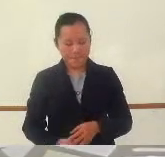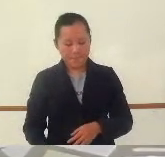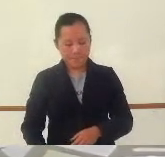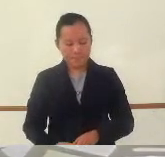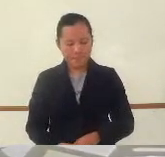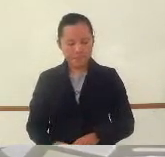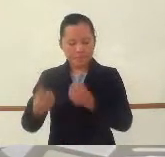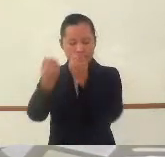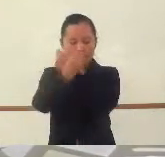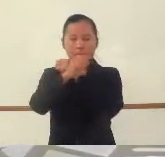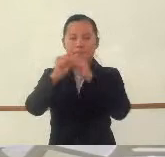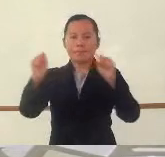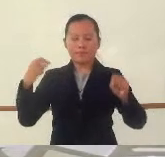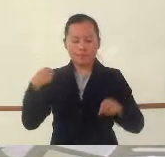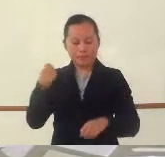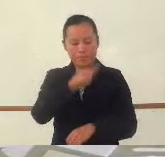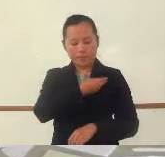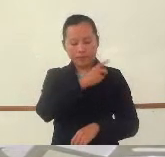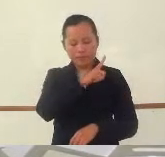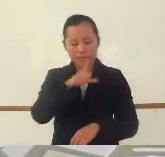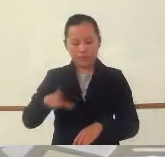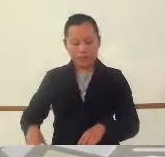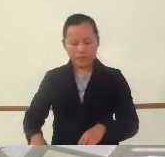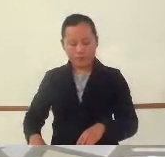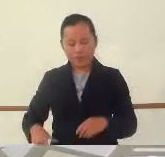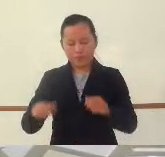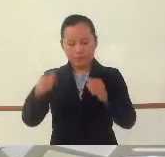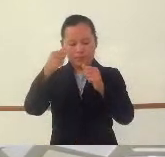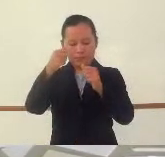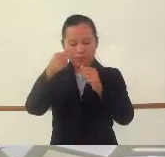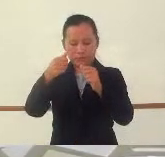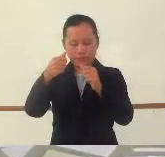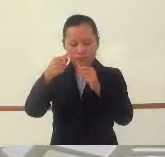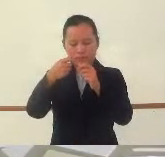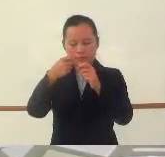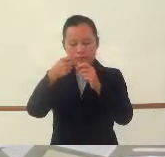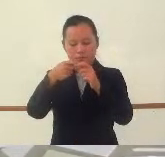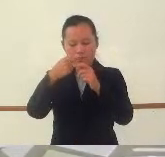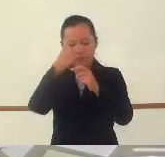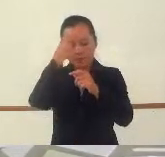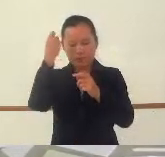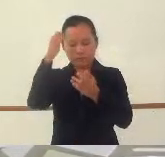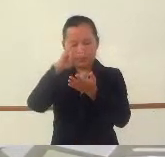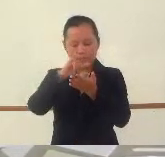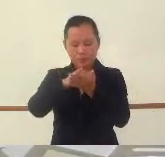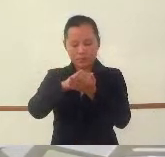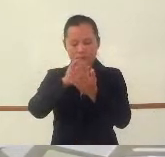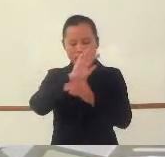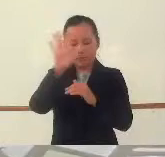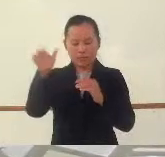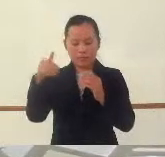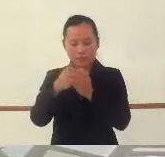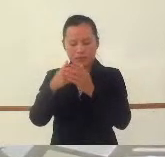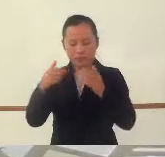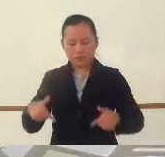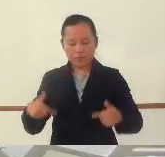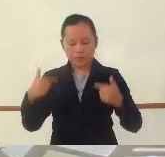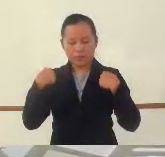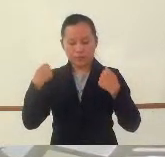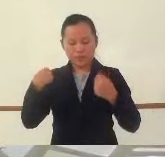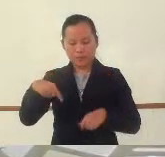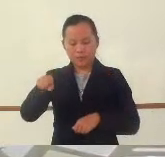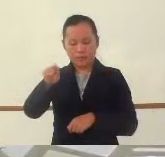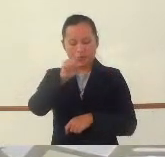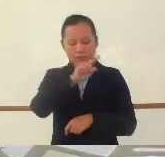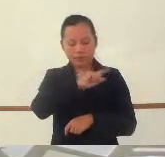Ya Bapa, jadilah selalu kehendak-Mu, sebab itulah satu-satunya pedoman hidup kami.